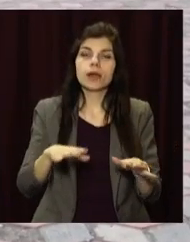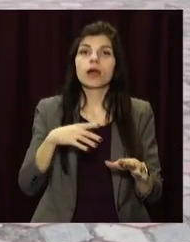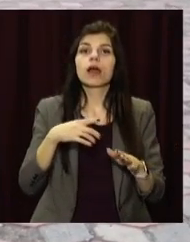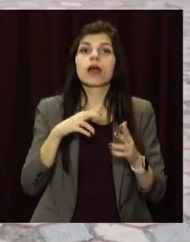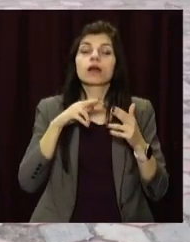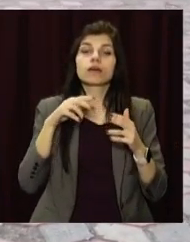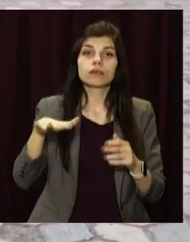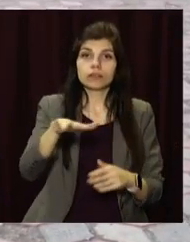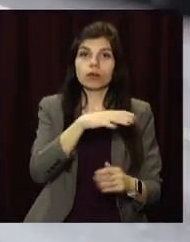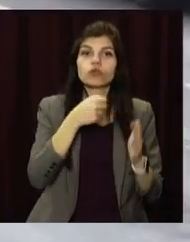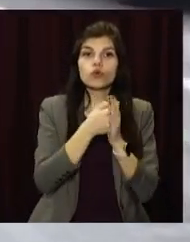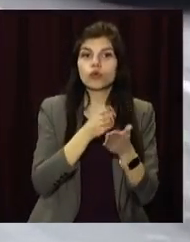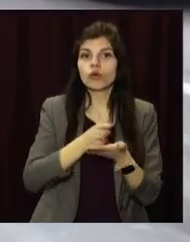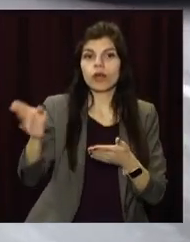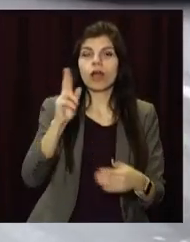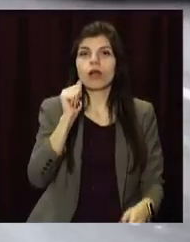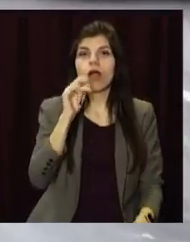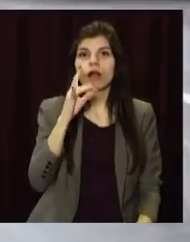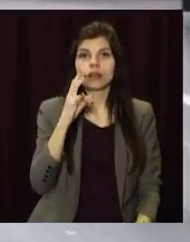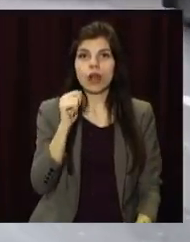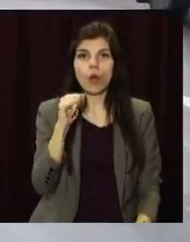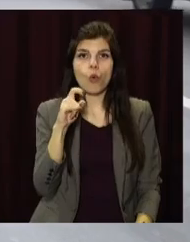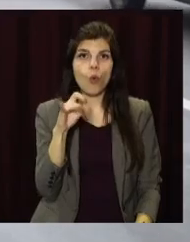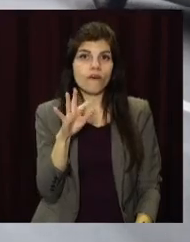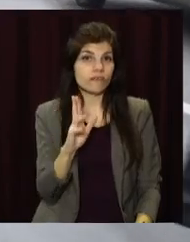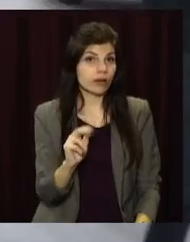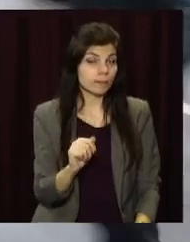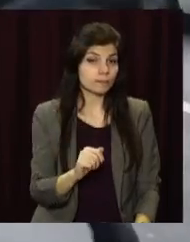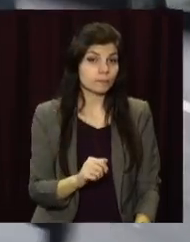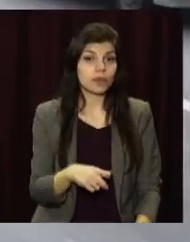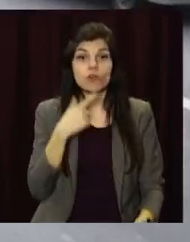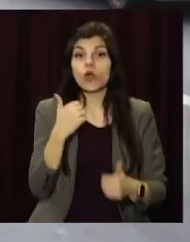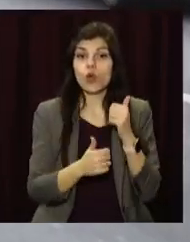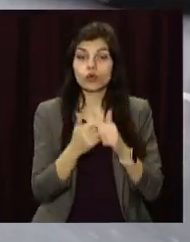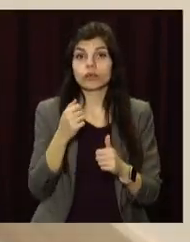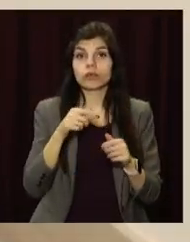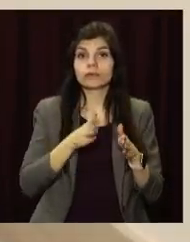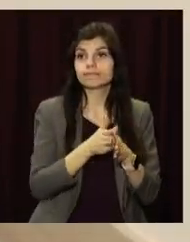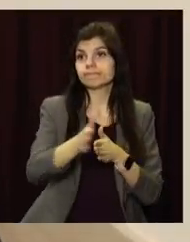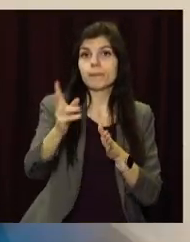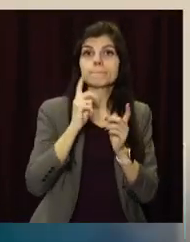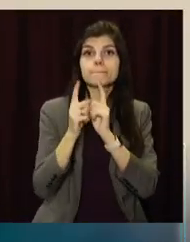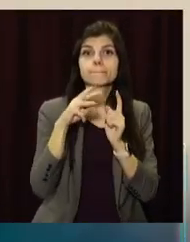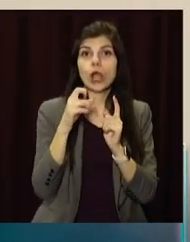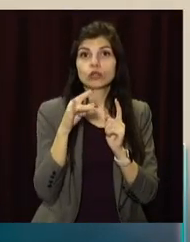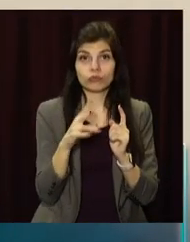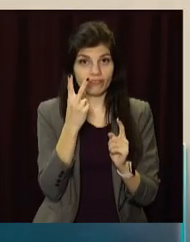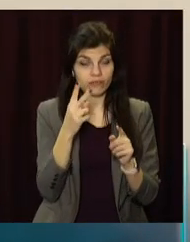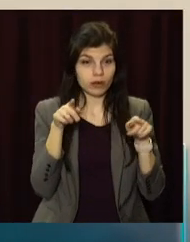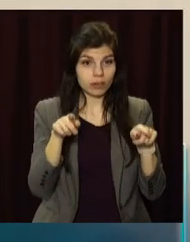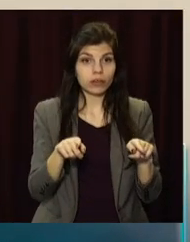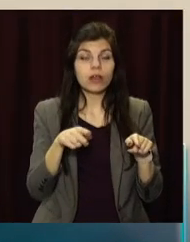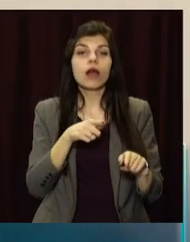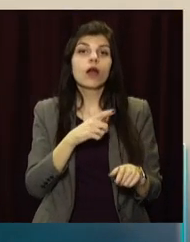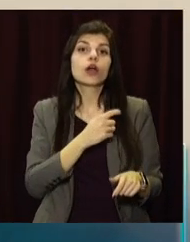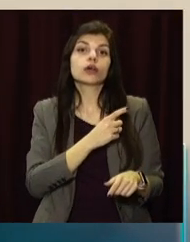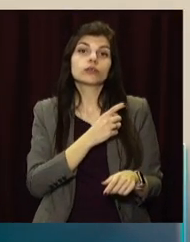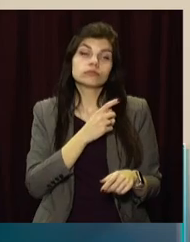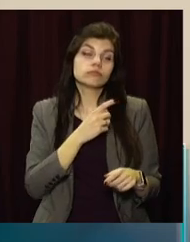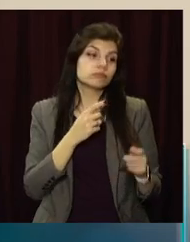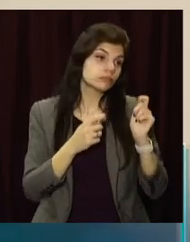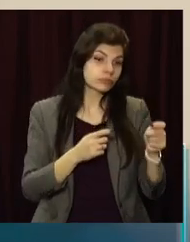місцеві напрямки. Представники транспортного управління міськради кажуть, обидва автопідприємства виконали усі вимоги. Зокрема,